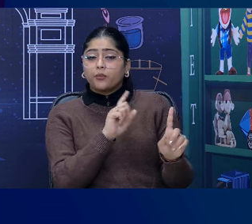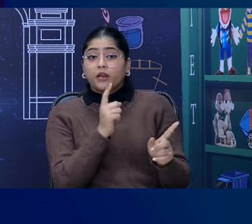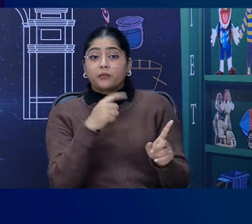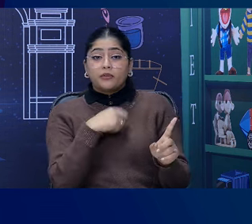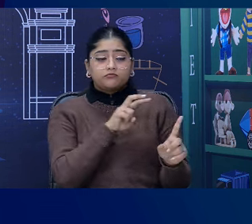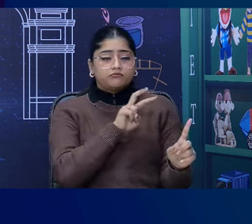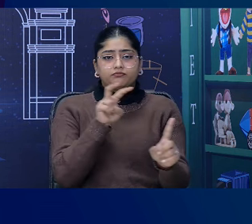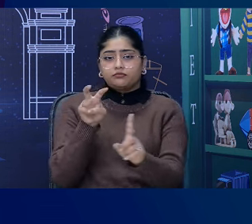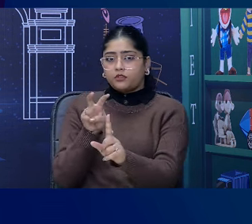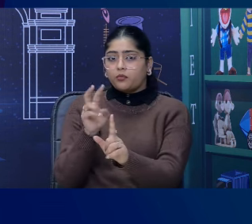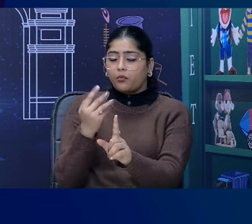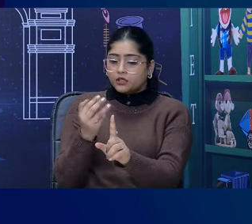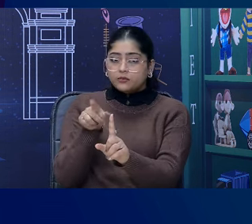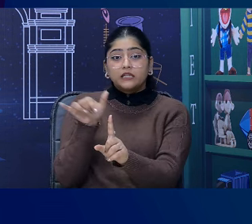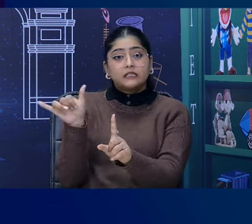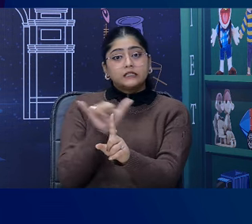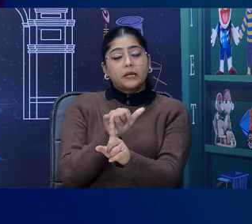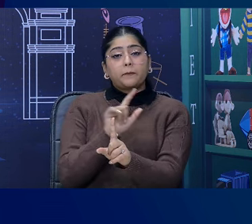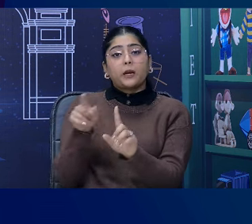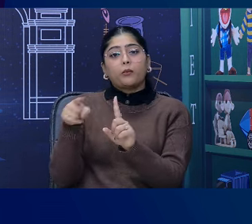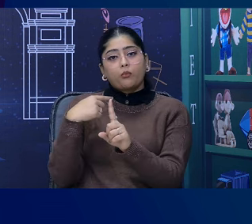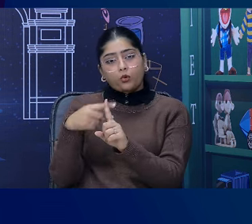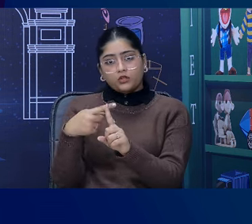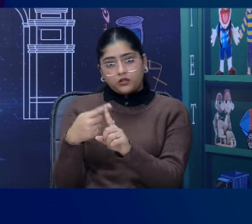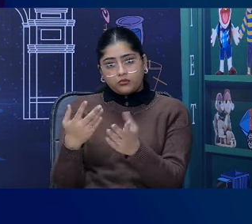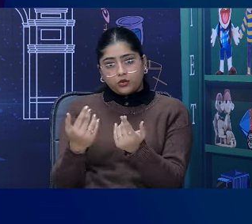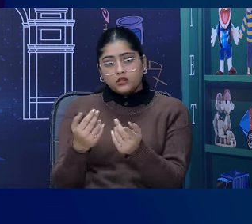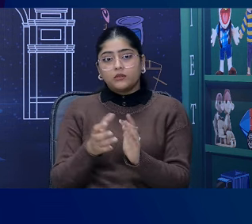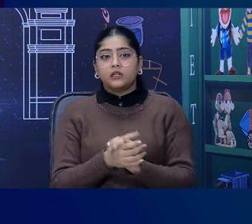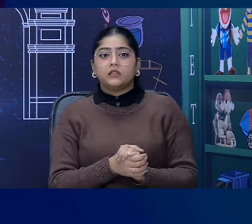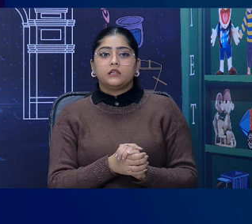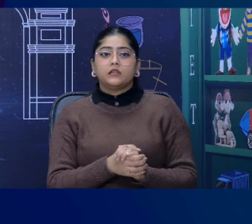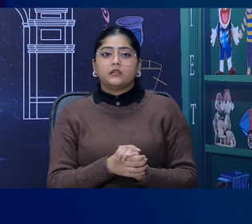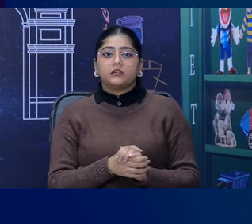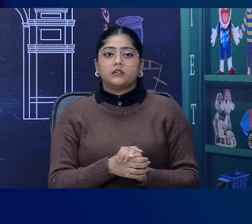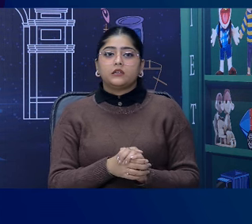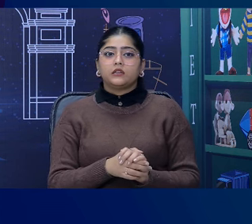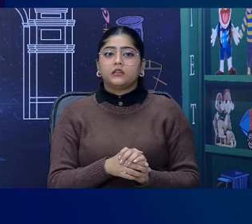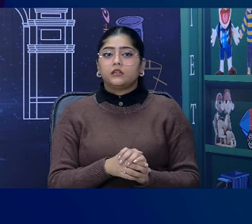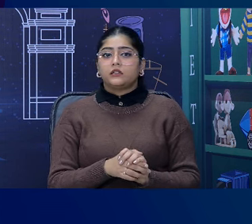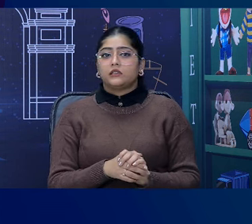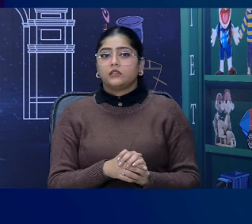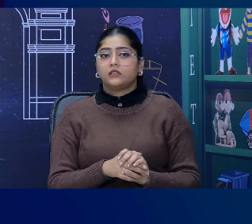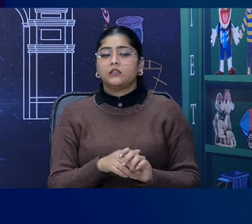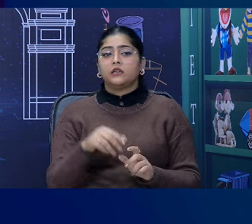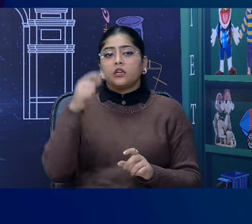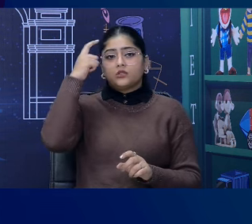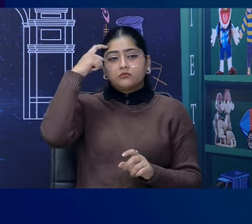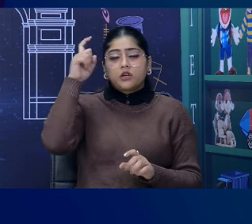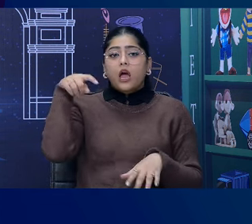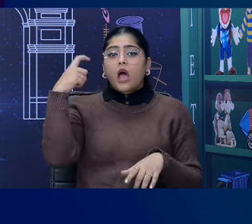आपका दूसरा एक रियलिस्टिक गोल्स बना के चलिए 12थ के स्टूडेंट अरे हमको तो 90 पर लेना ही लेना है